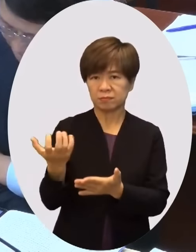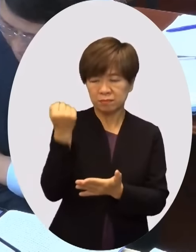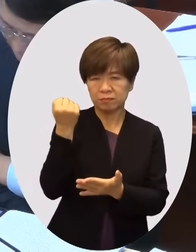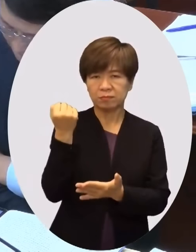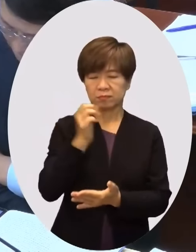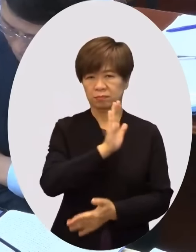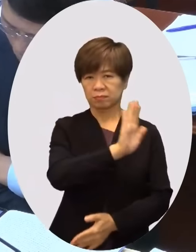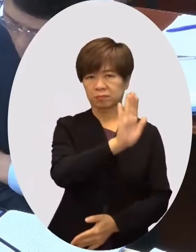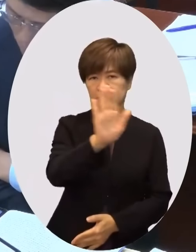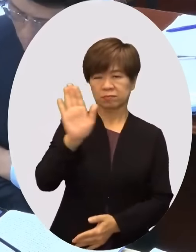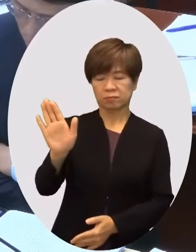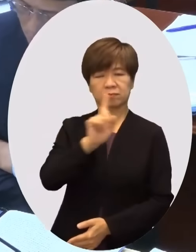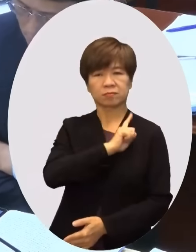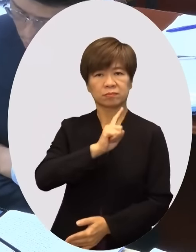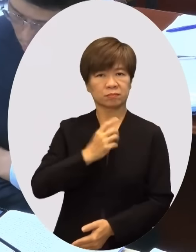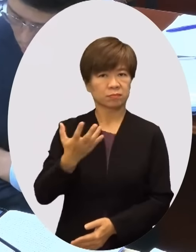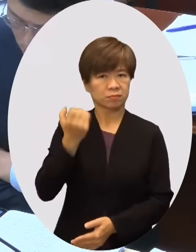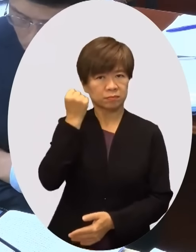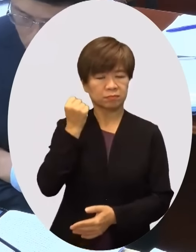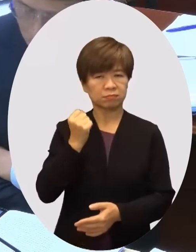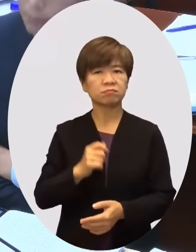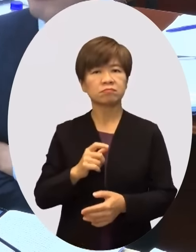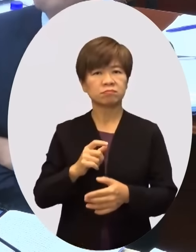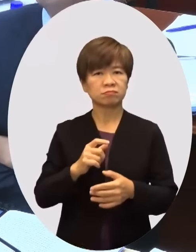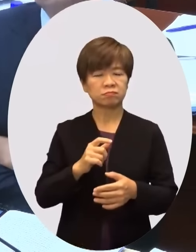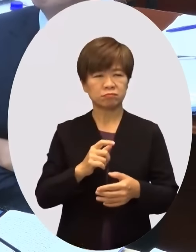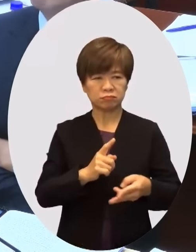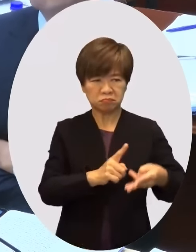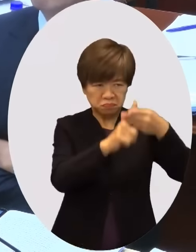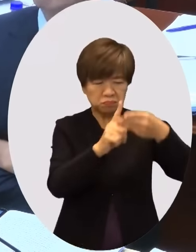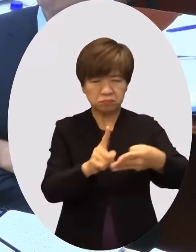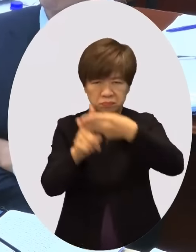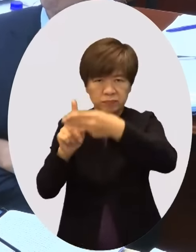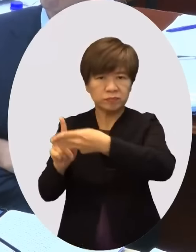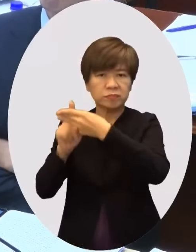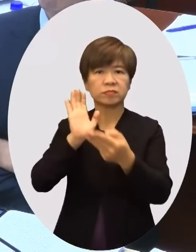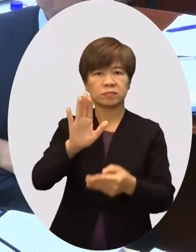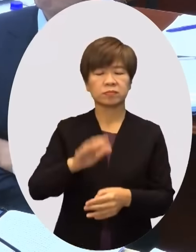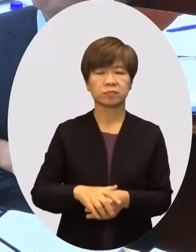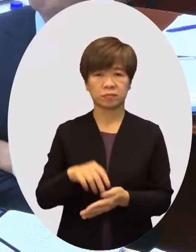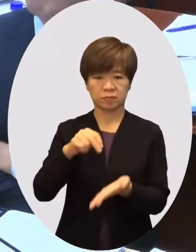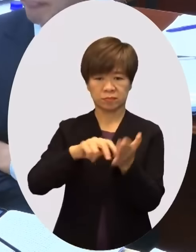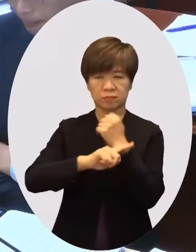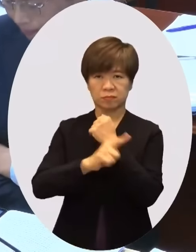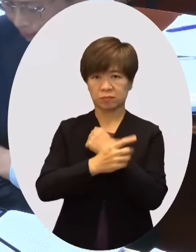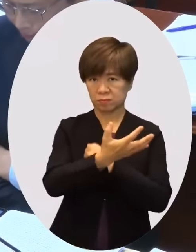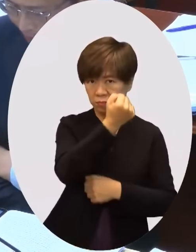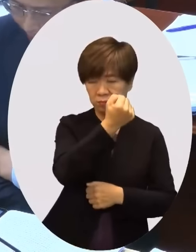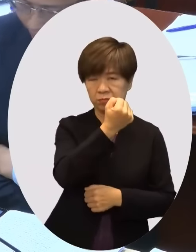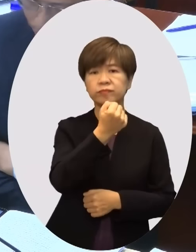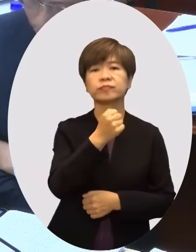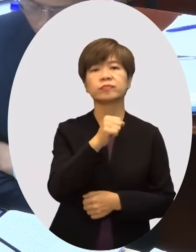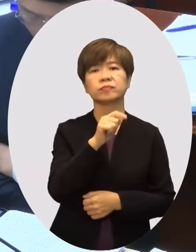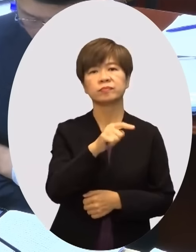己的权力的核心啊、哦。那么就立法权的部分，当然我们这里